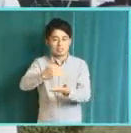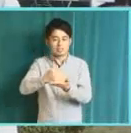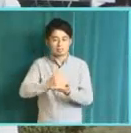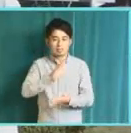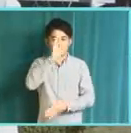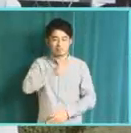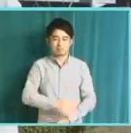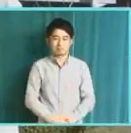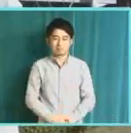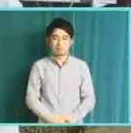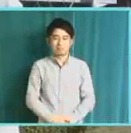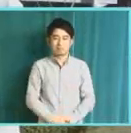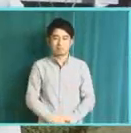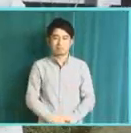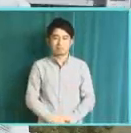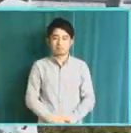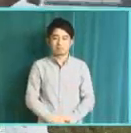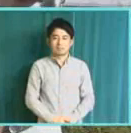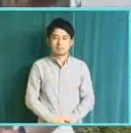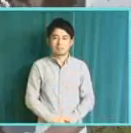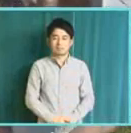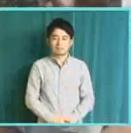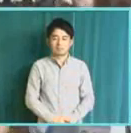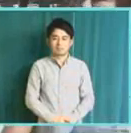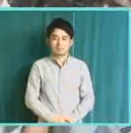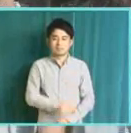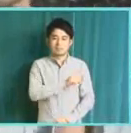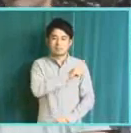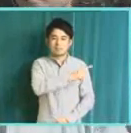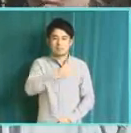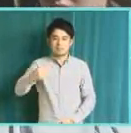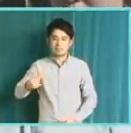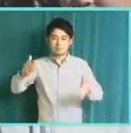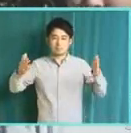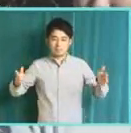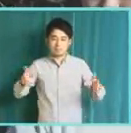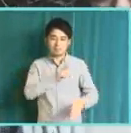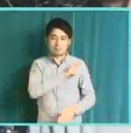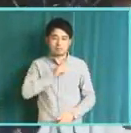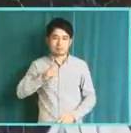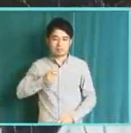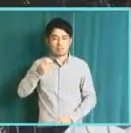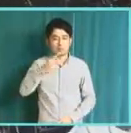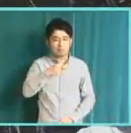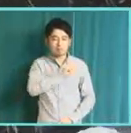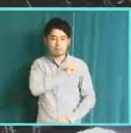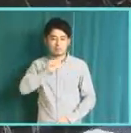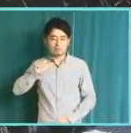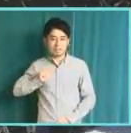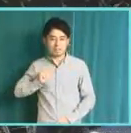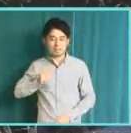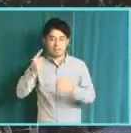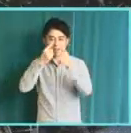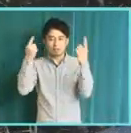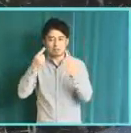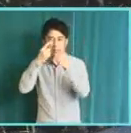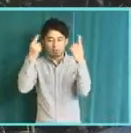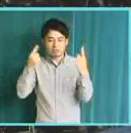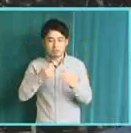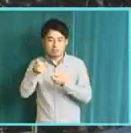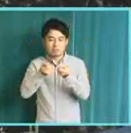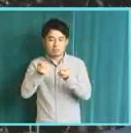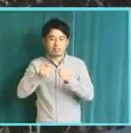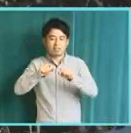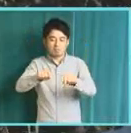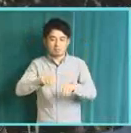んでしょうか。 はい、勤務日はですね、1週間に2日から5日まででご希望に沿って決めていきます。勤